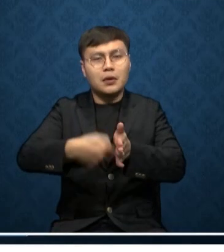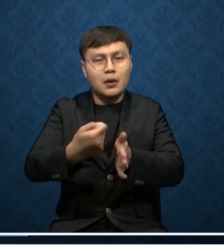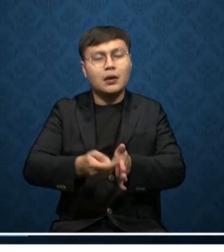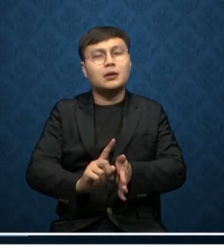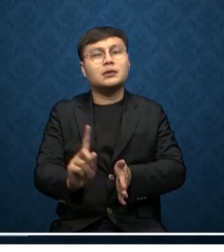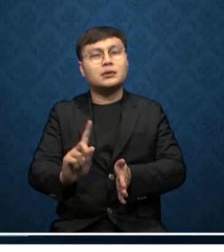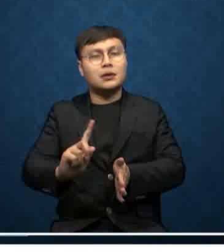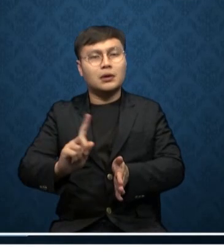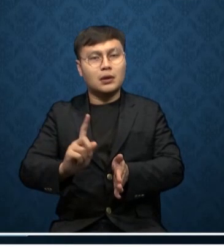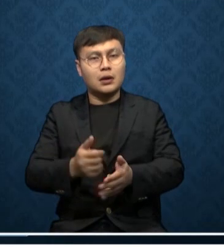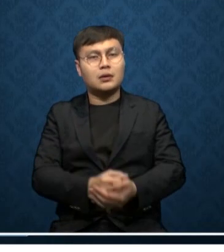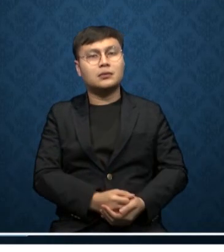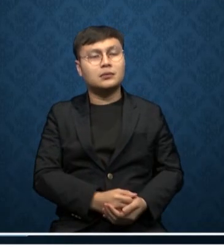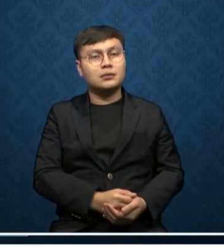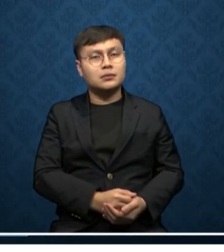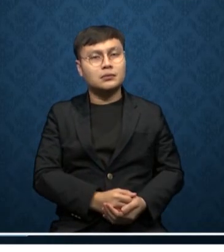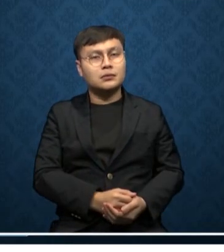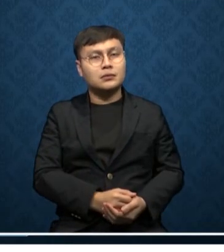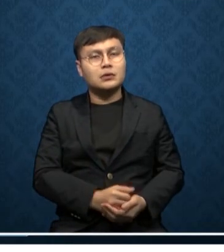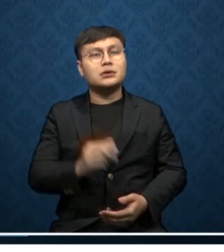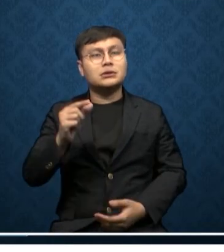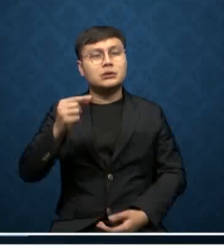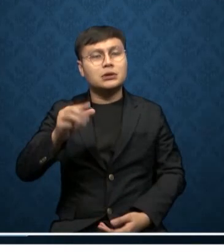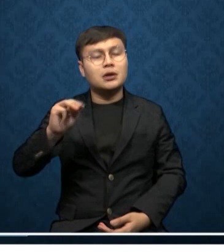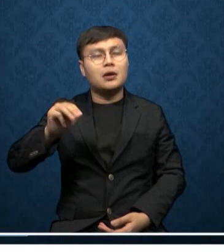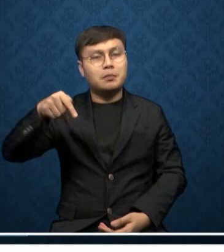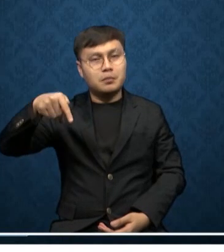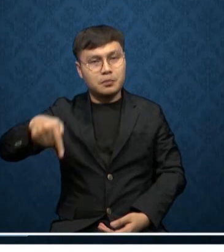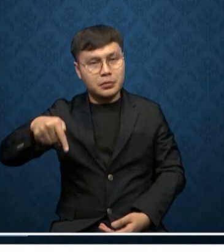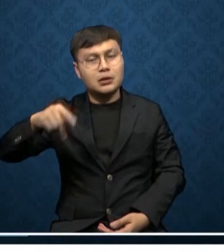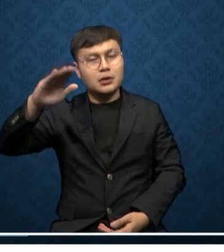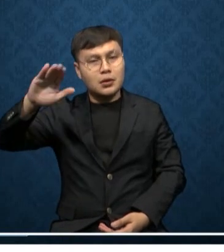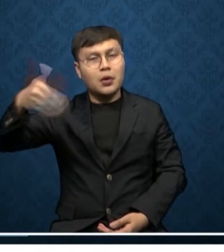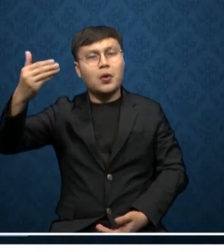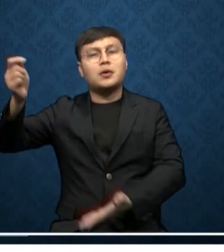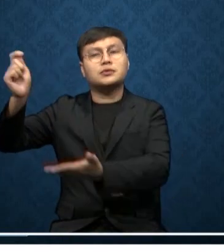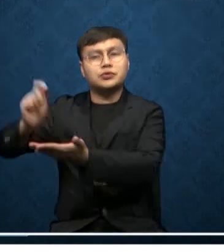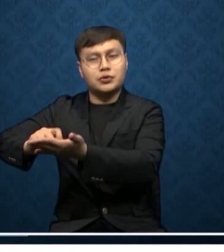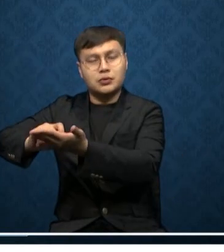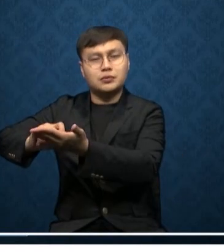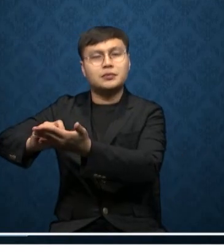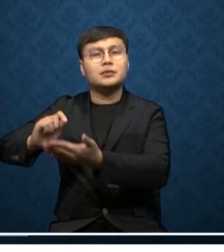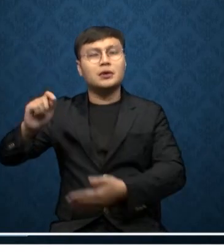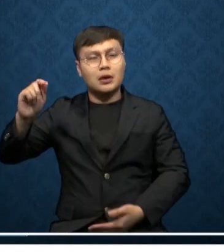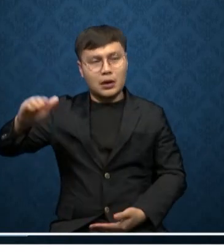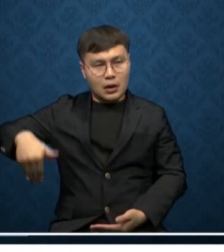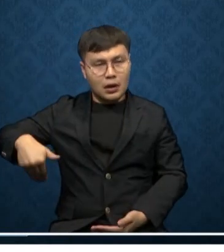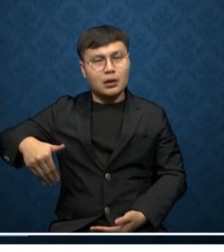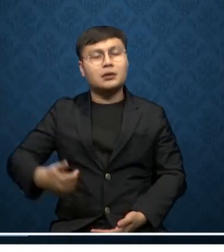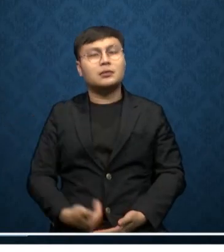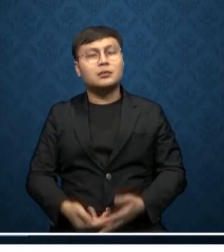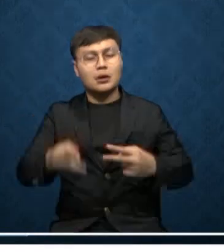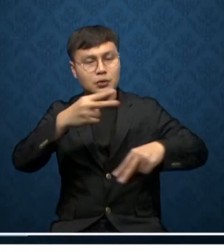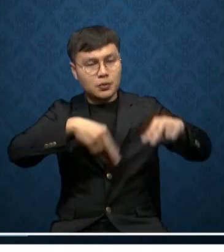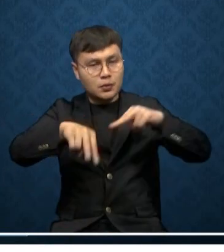สู่ยกระดับอัตลักษณ์ตนี้ก็คือว่าต้องได้GPก่อนจะเข้าไปสู่การจดทะเบียนเป็น GIนะครับเพื่อที่จะคุ้มครองและสามารถส่ง